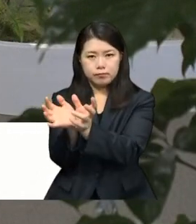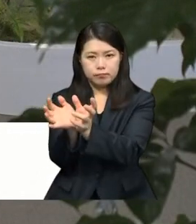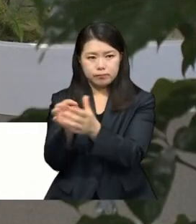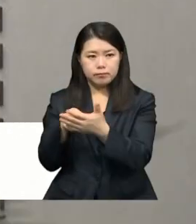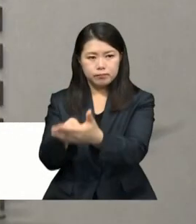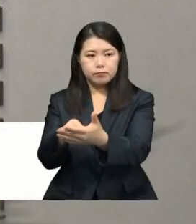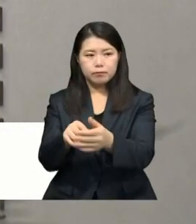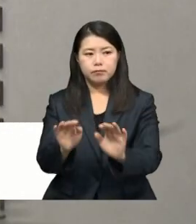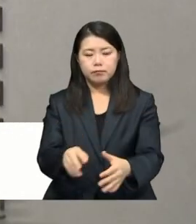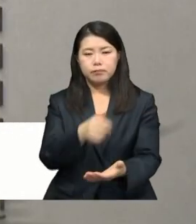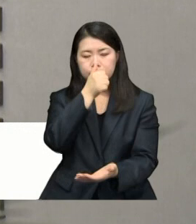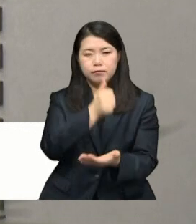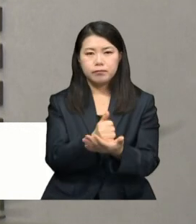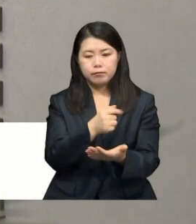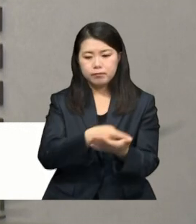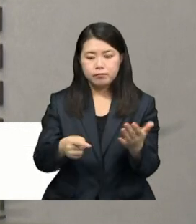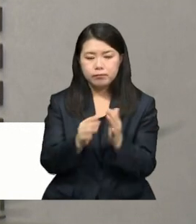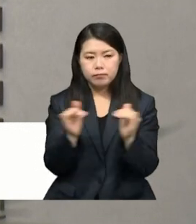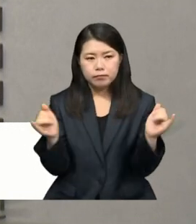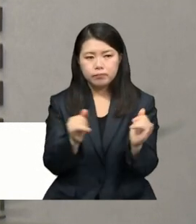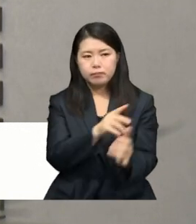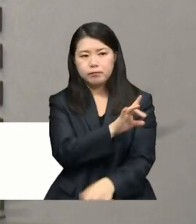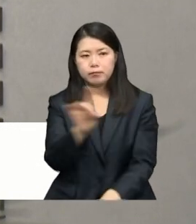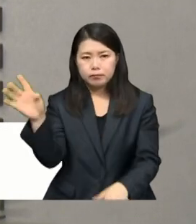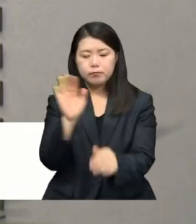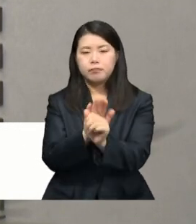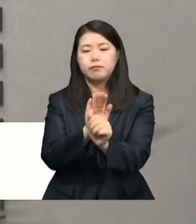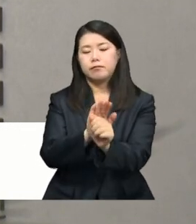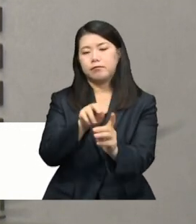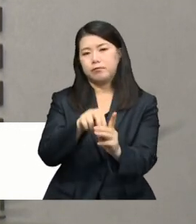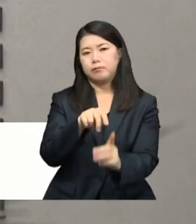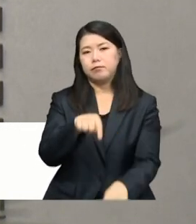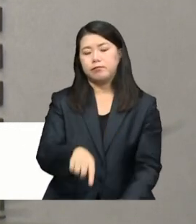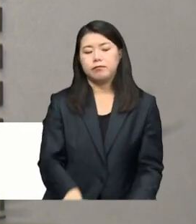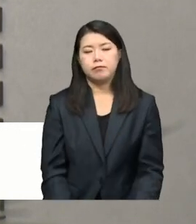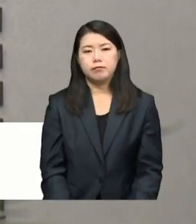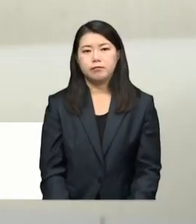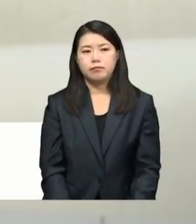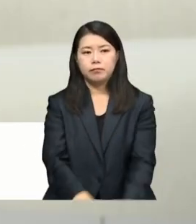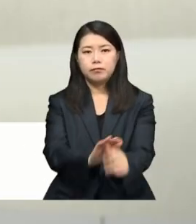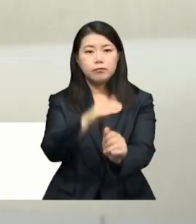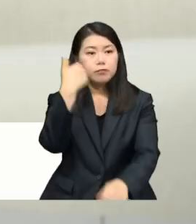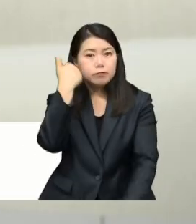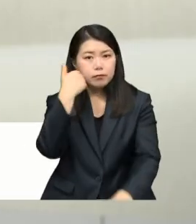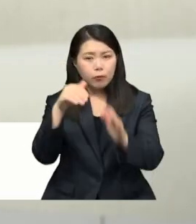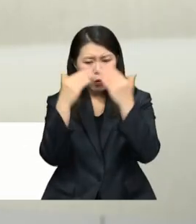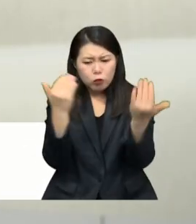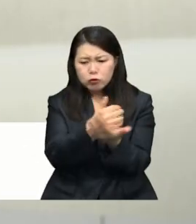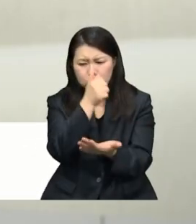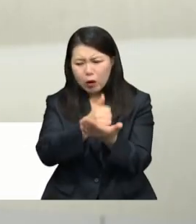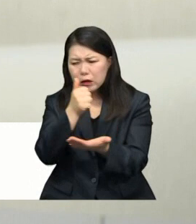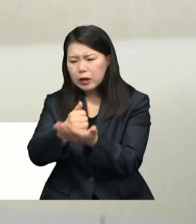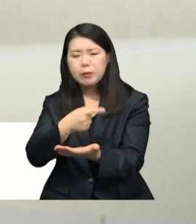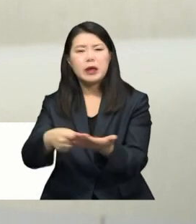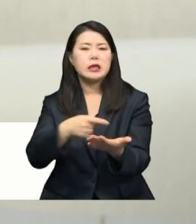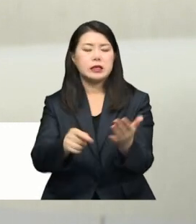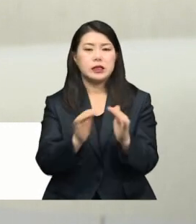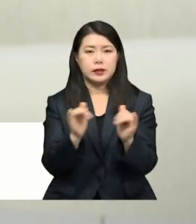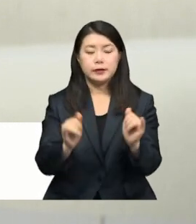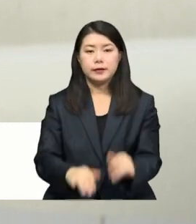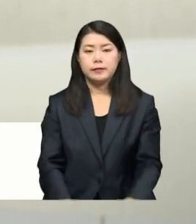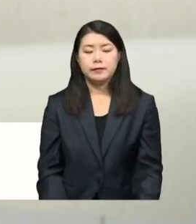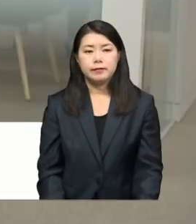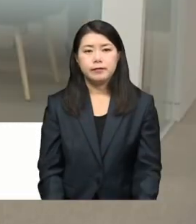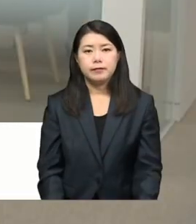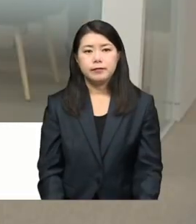범죄 피해자 원스톱 지원 체계 구축의 일환으로 설치됐습니다 지원 대상은 모든 범죄 유형의 피해자입니다